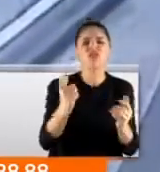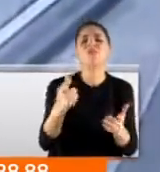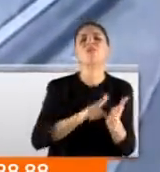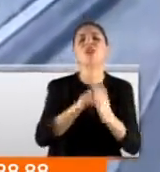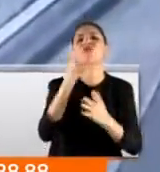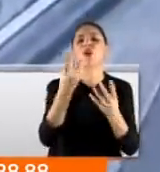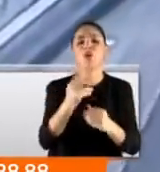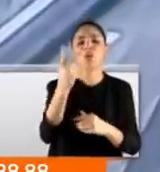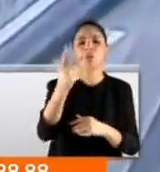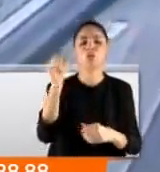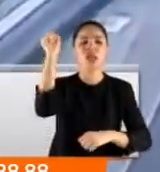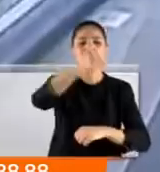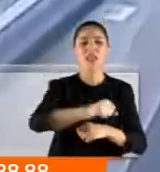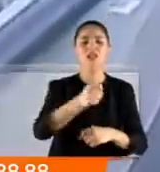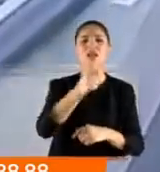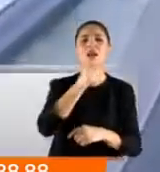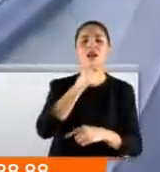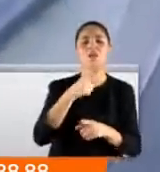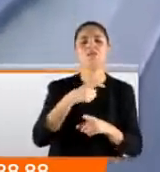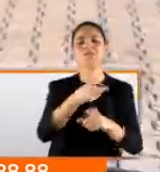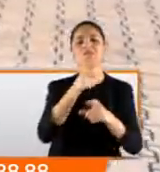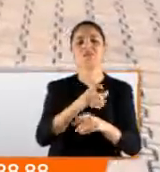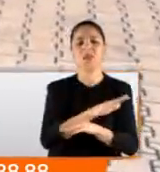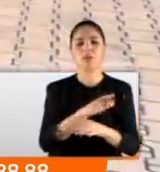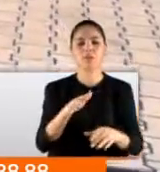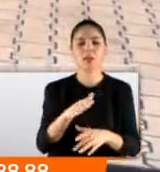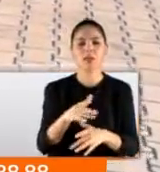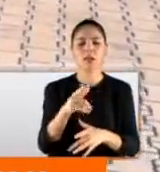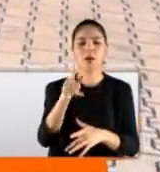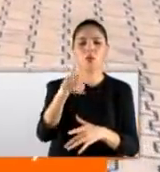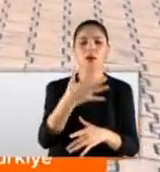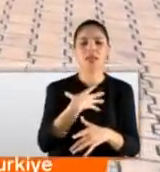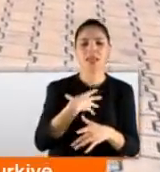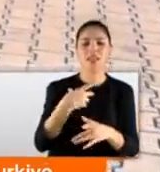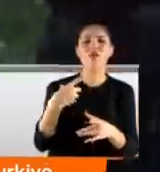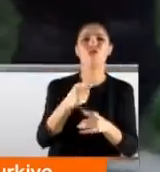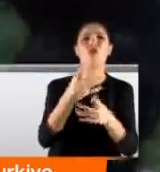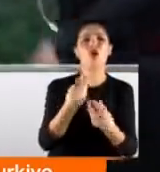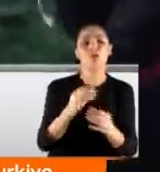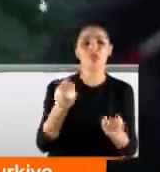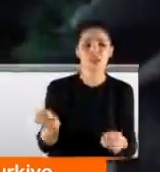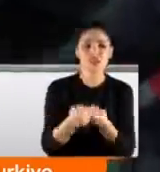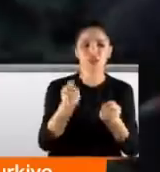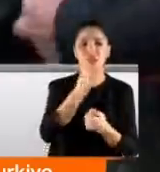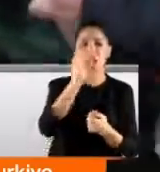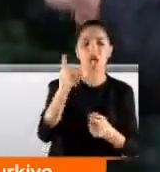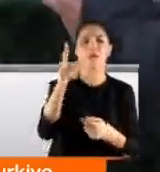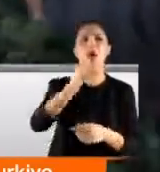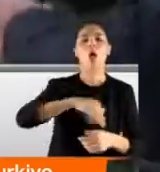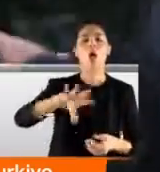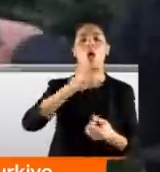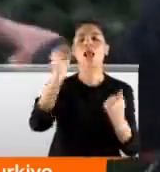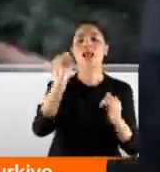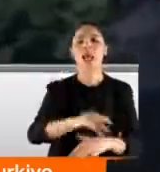başaramadı. Üç saldırgan Duman'ı kurşun yağmuruna tuttu. Küçük bir boğuşma oldu, adam kendini vurdurmamaya çalıştı. İhbar üzerine olay yerine gelen